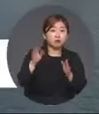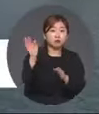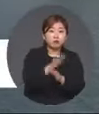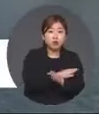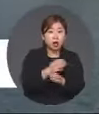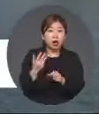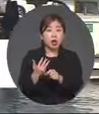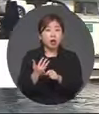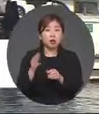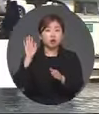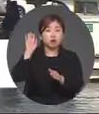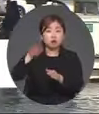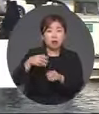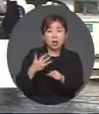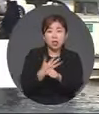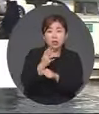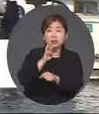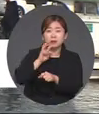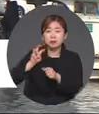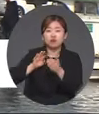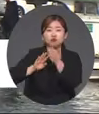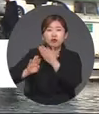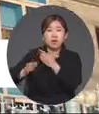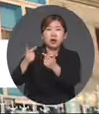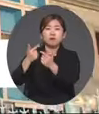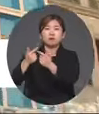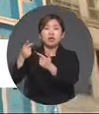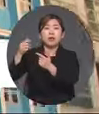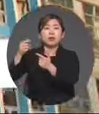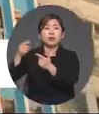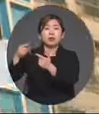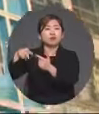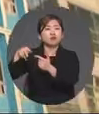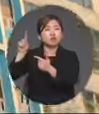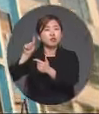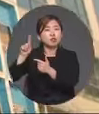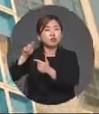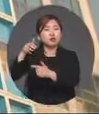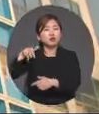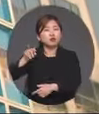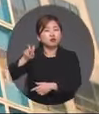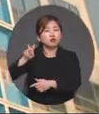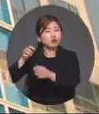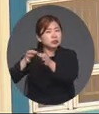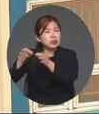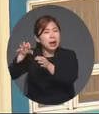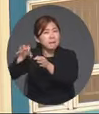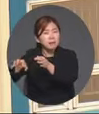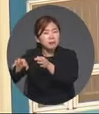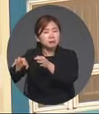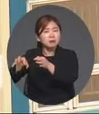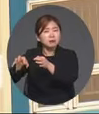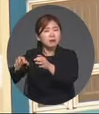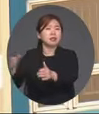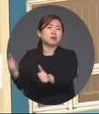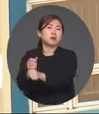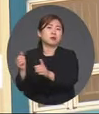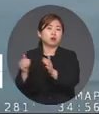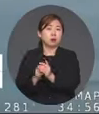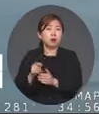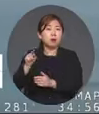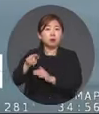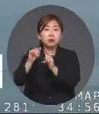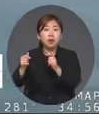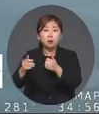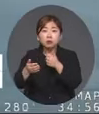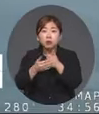부산시 서구 충무시장 인근에서 부산출입국 외국인청 이민특수조사대에 붙잡혔습니다. 당국은 이들을 상대로